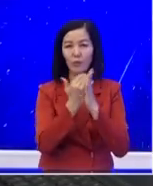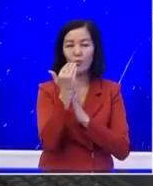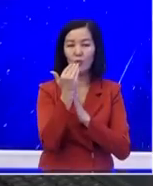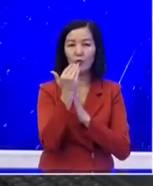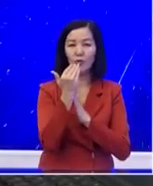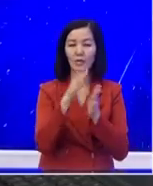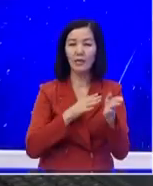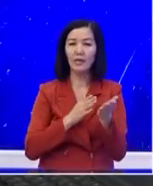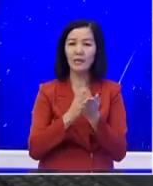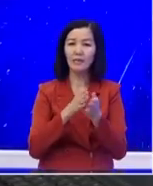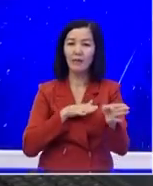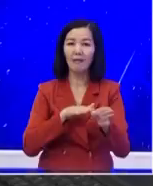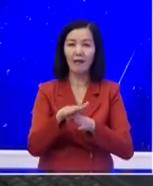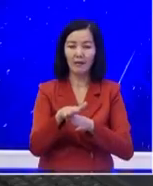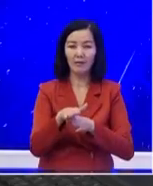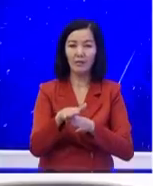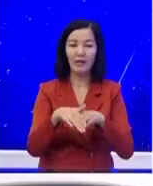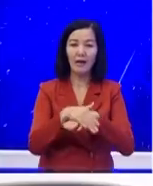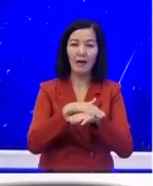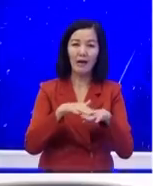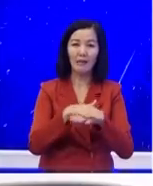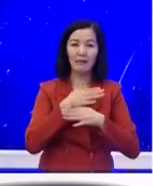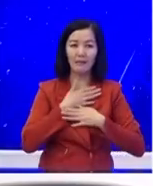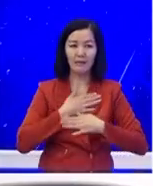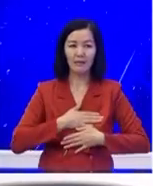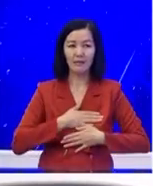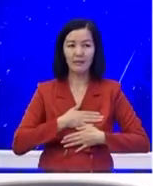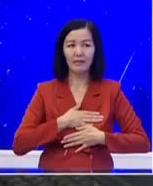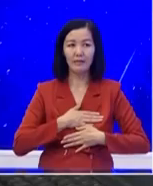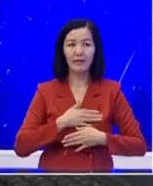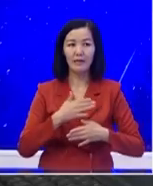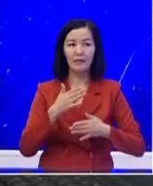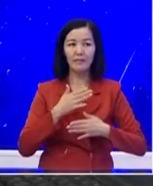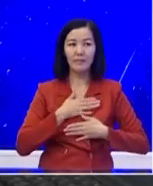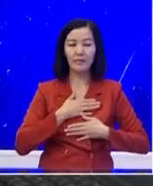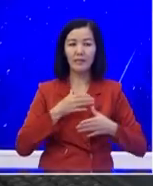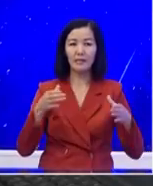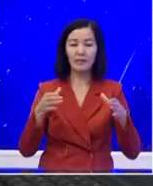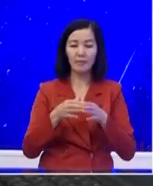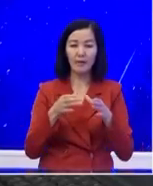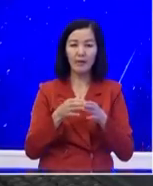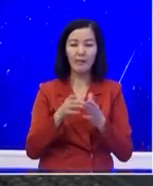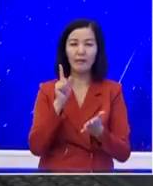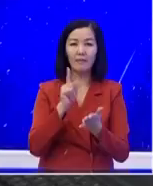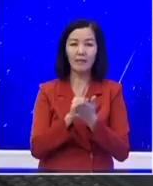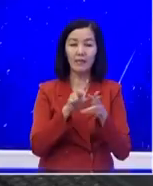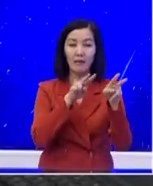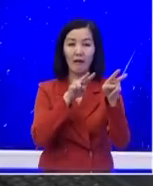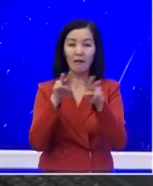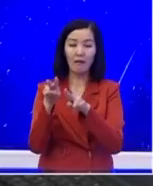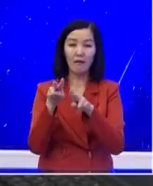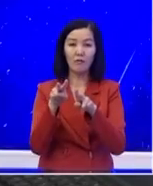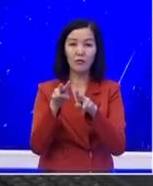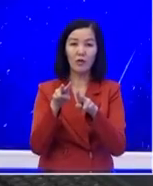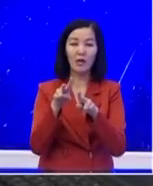қызметін атқарып жатса, онда біз халықтың көңілінен шықтық деген сөз. Біздің департаменттің жалпы міндеті, ол қадағалаушық функциялар бар.